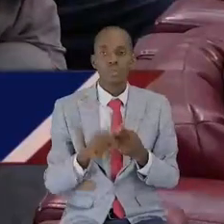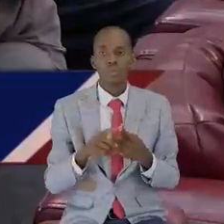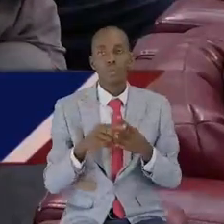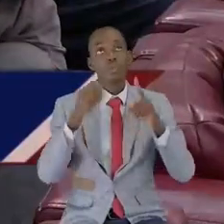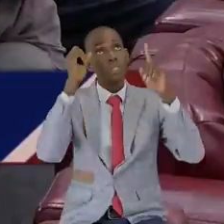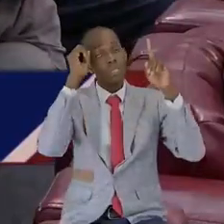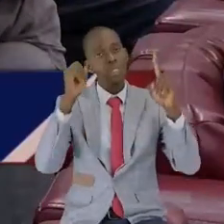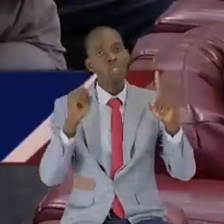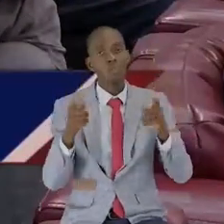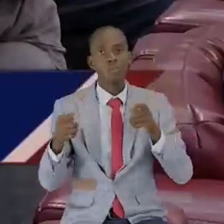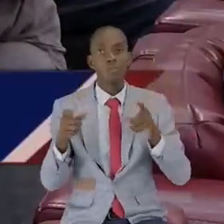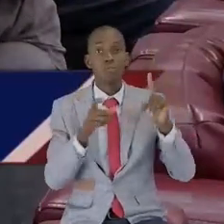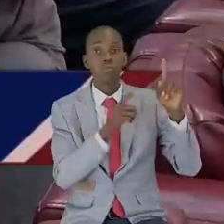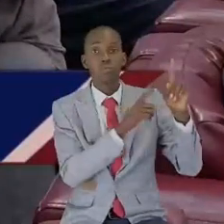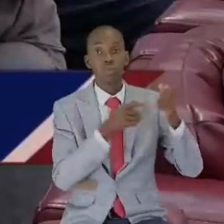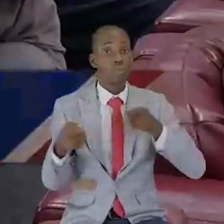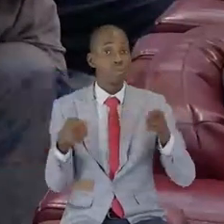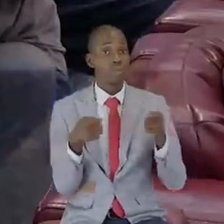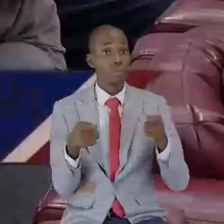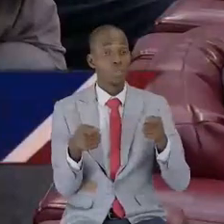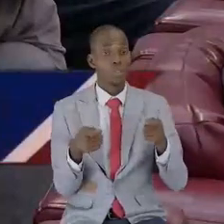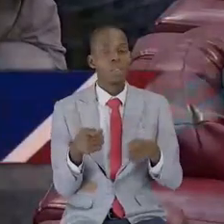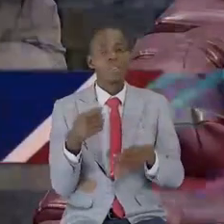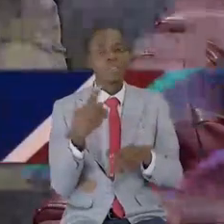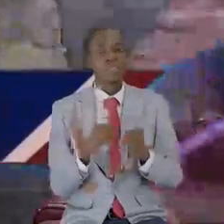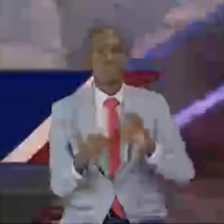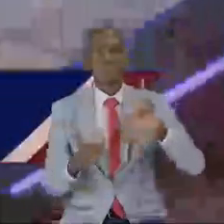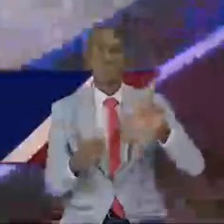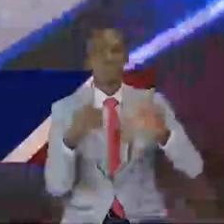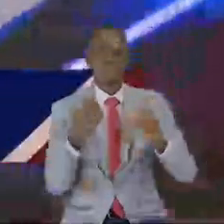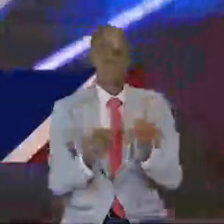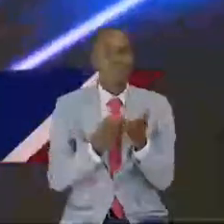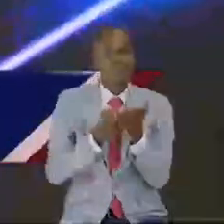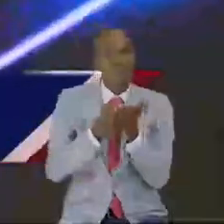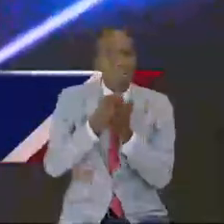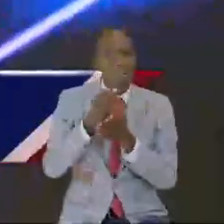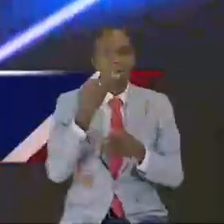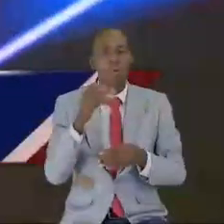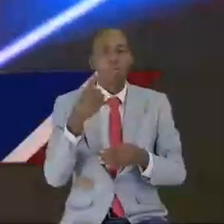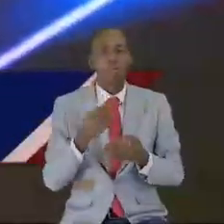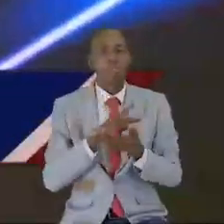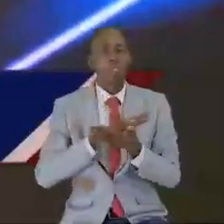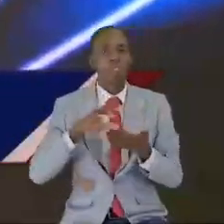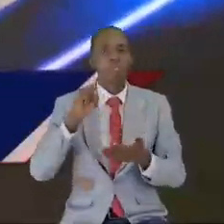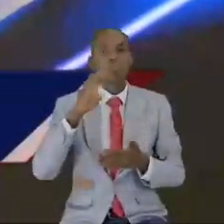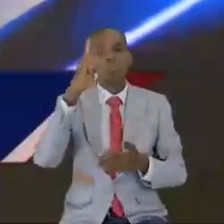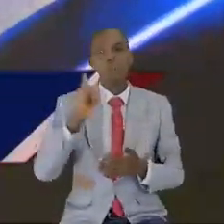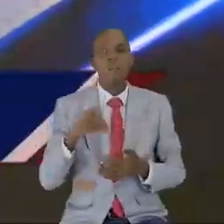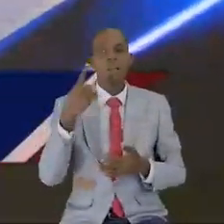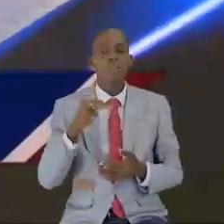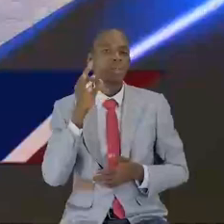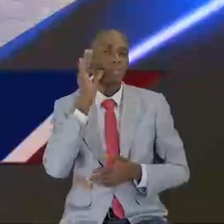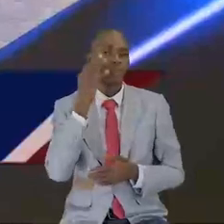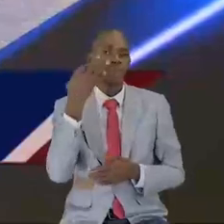seigneurie. Troisième élément, l'honnêteté du juste par le fruit de